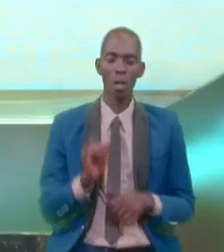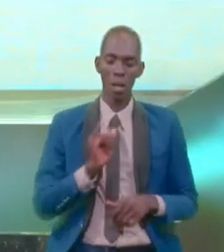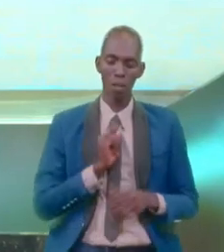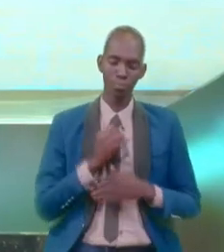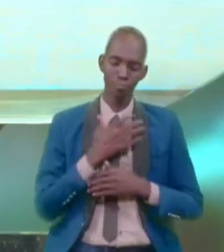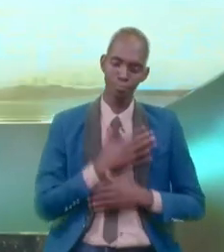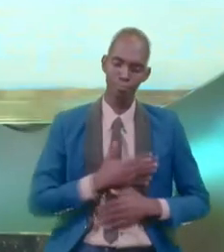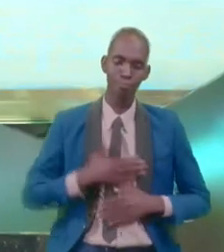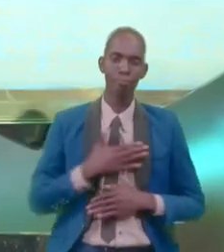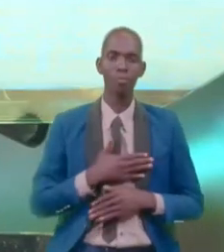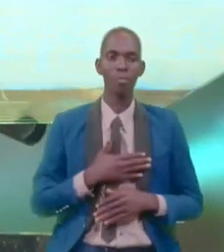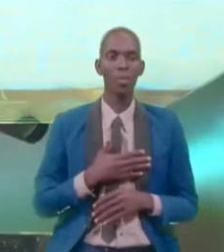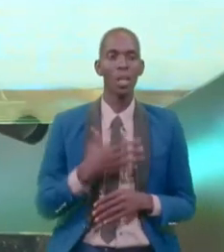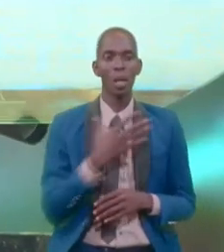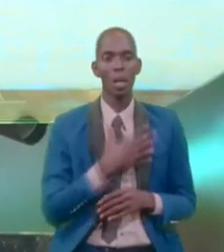volonté